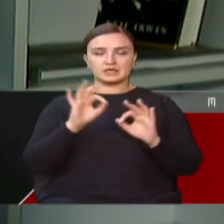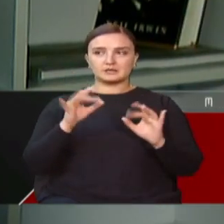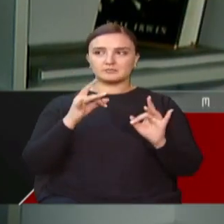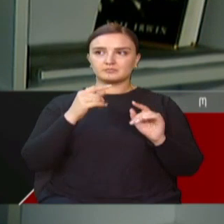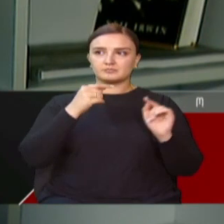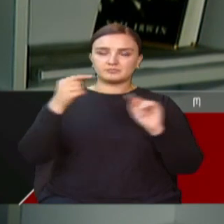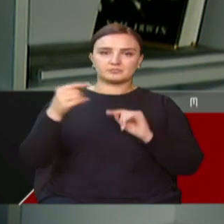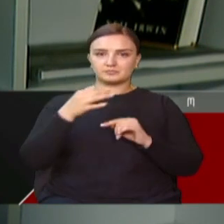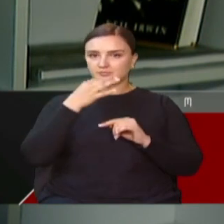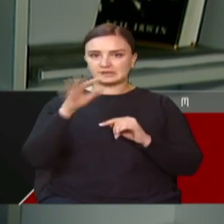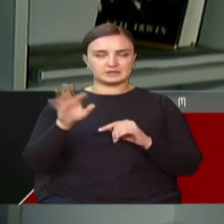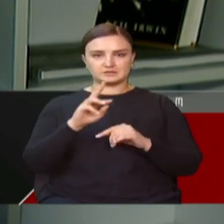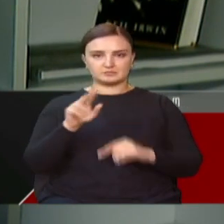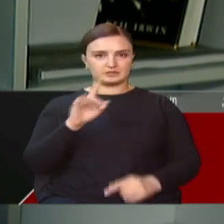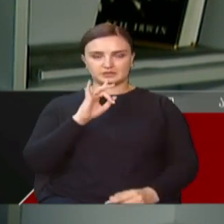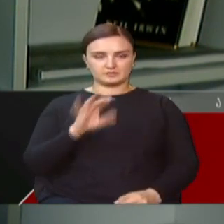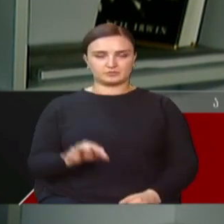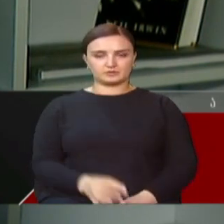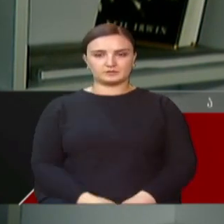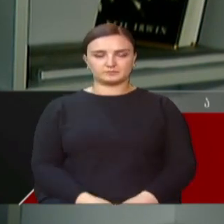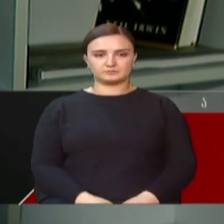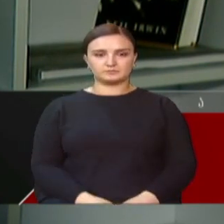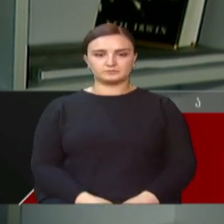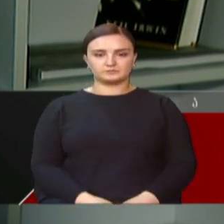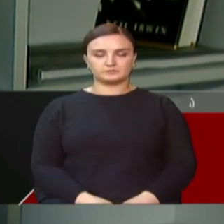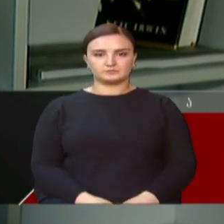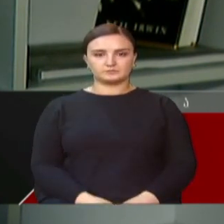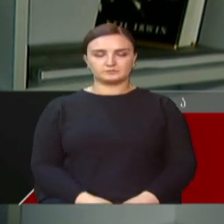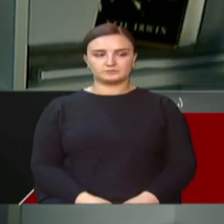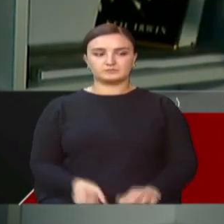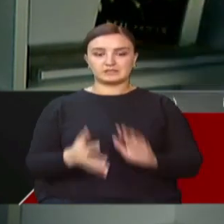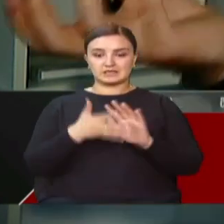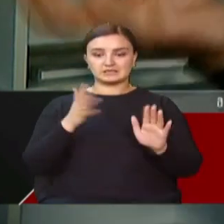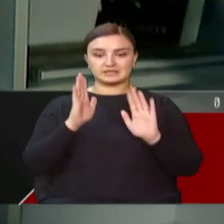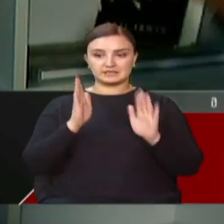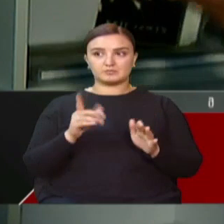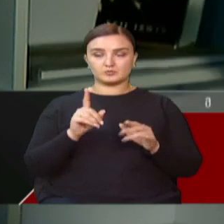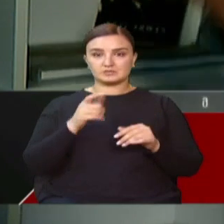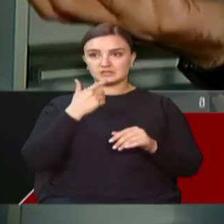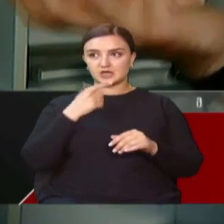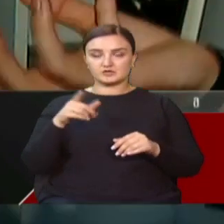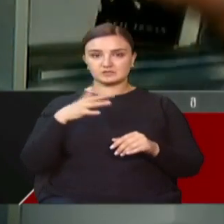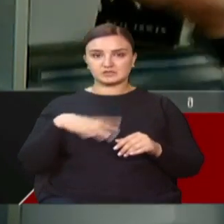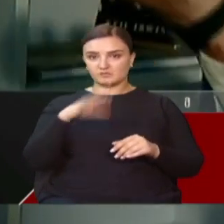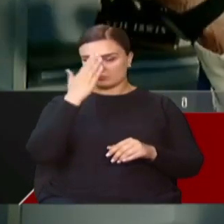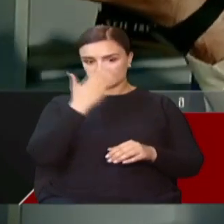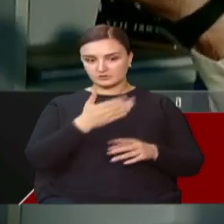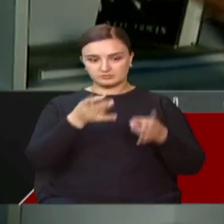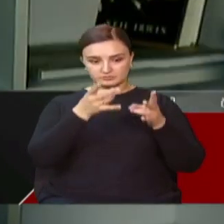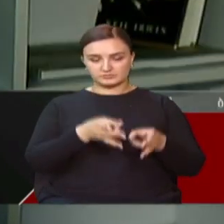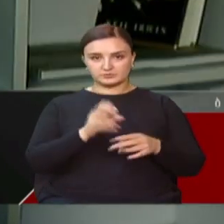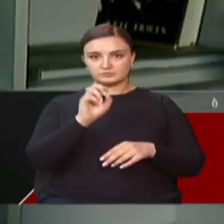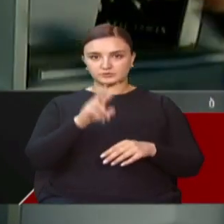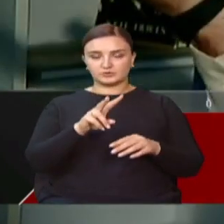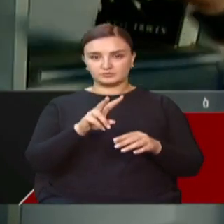არ იარსებებდა აბსოლუტურად და გასაგები იქნებოდა, რომ ისეთი დამართა სააკაშვილმა საქართველოს მოსახლეობას, რომ